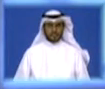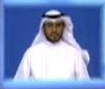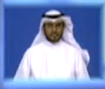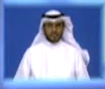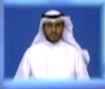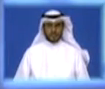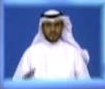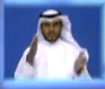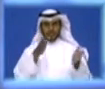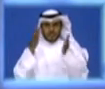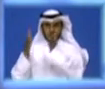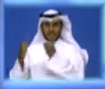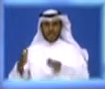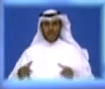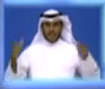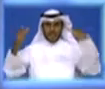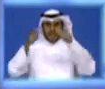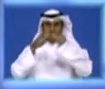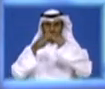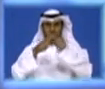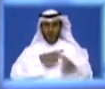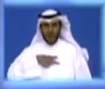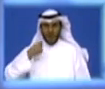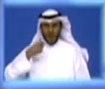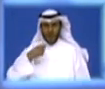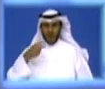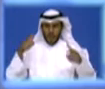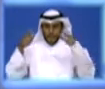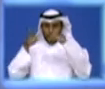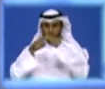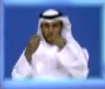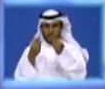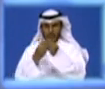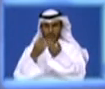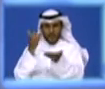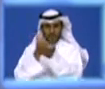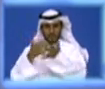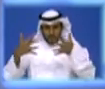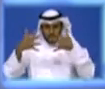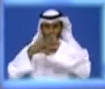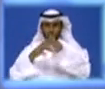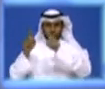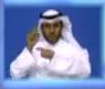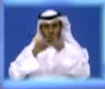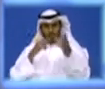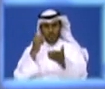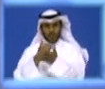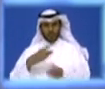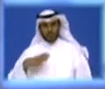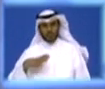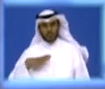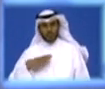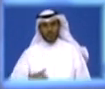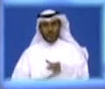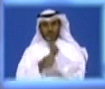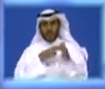عقد مجلس الوزراء اجتماعه الاسبوعيه بعد ظهر اليوم في قاعه مجلس الوزراء في قصر الشيفه برئاسه سمو الشيخ